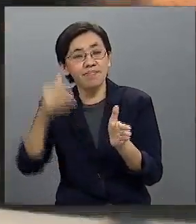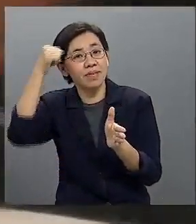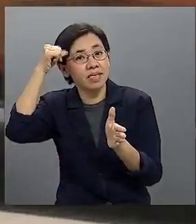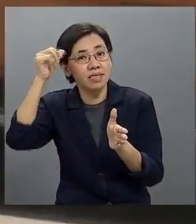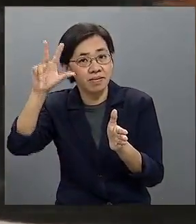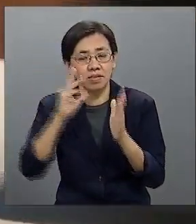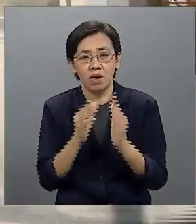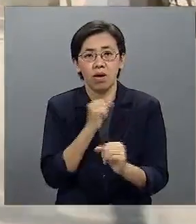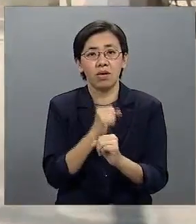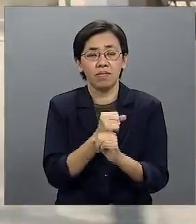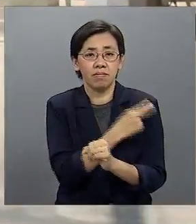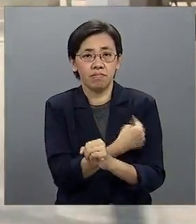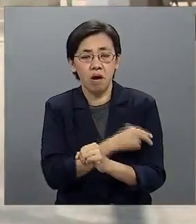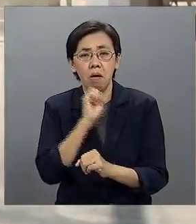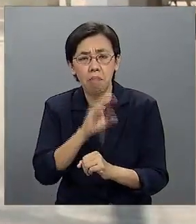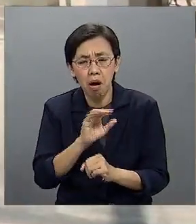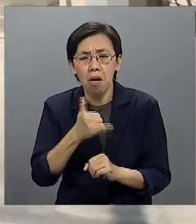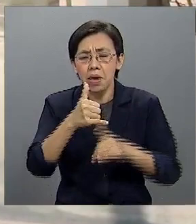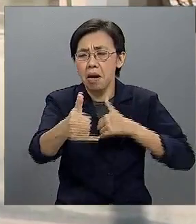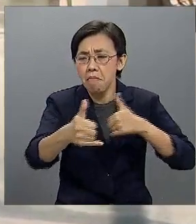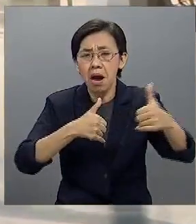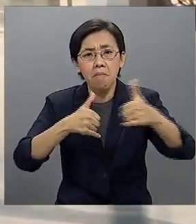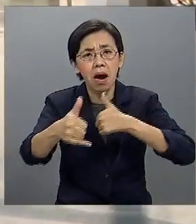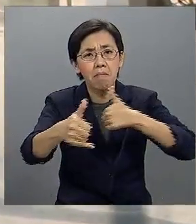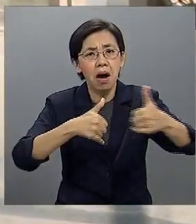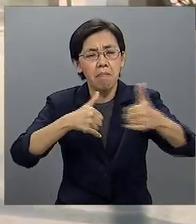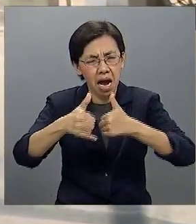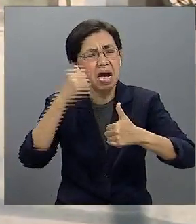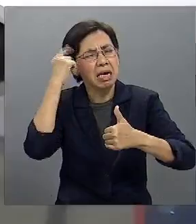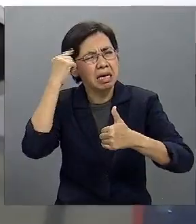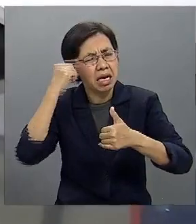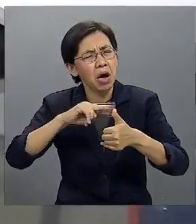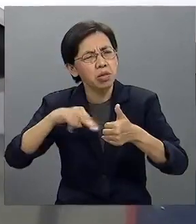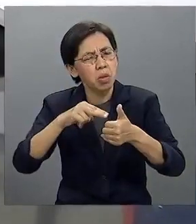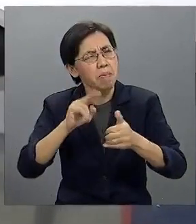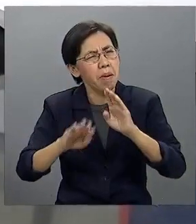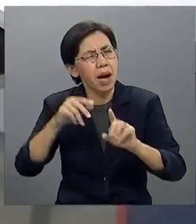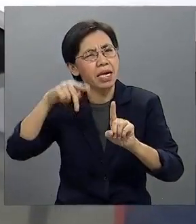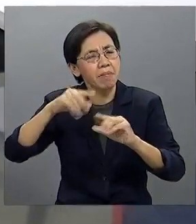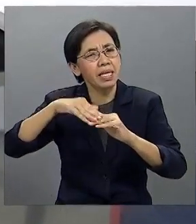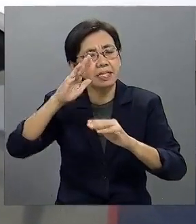อาจจะมีผู้เข้ามารับบริการมากกว่า 1,000 คนค่ะคุณอนุชาคุณมณีนาถค่ะ ค่ะขอบคุณมากค่ะคุณบัสราค่ะ